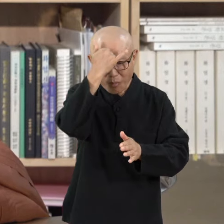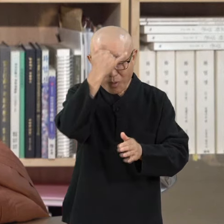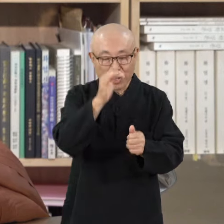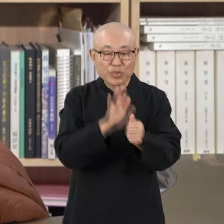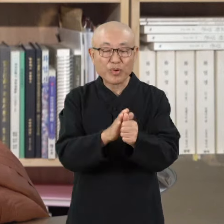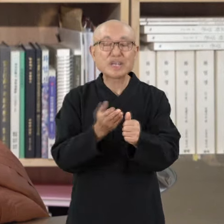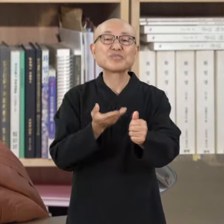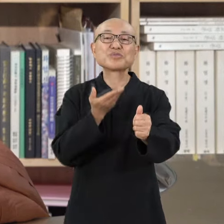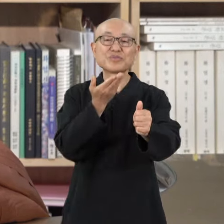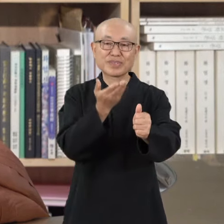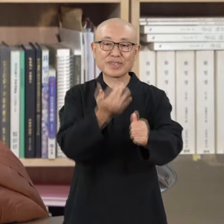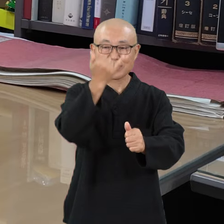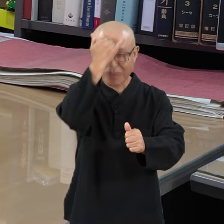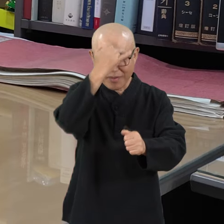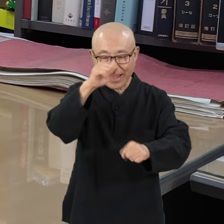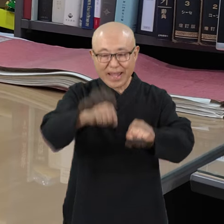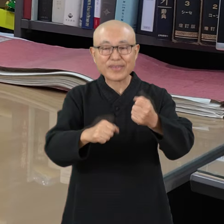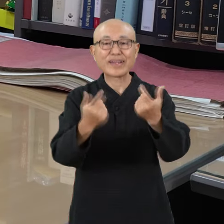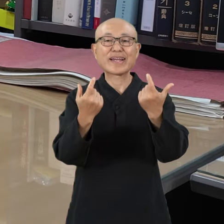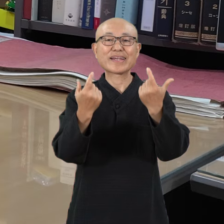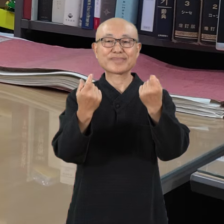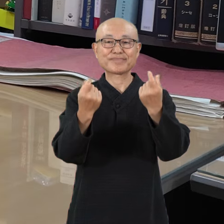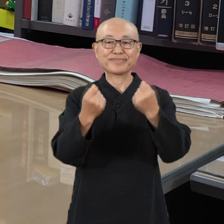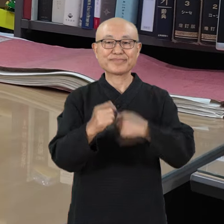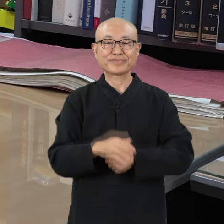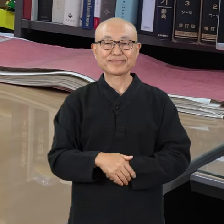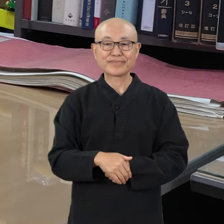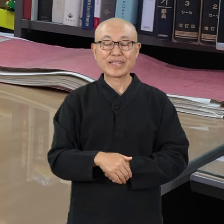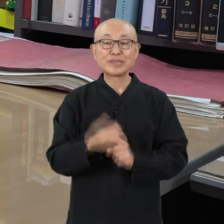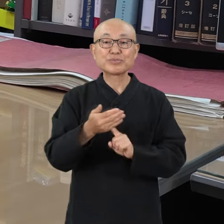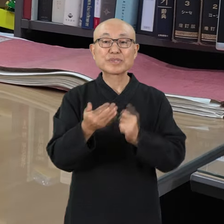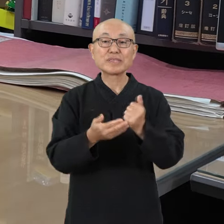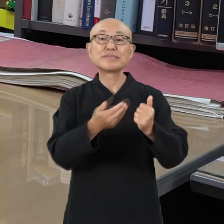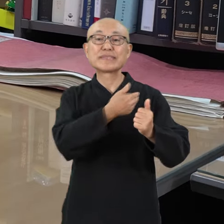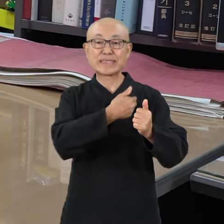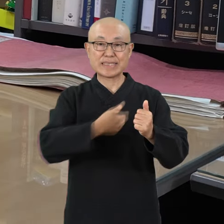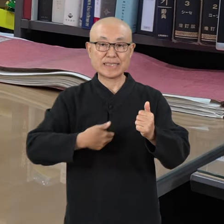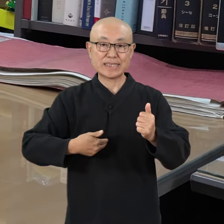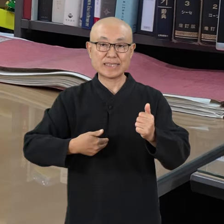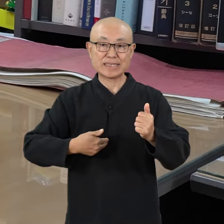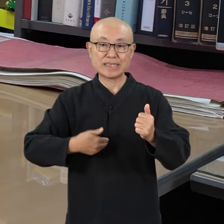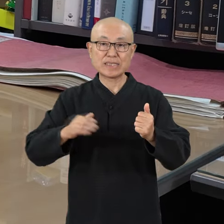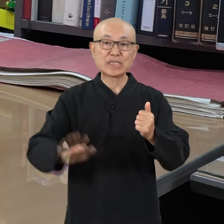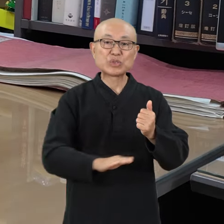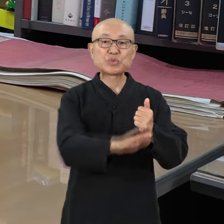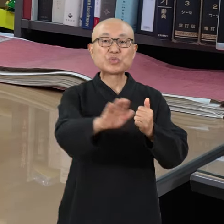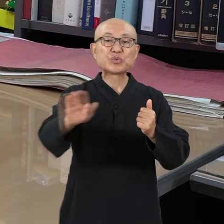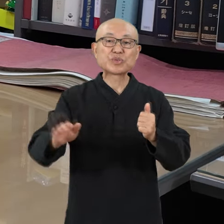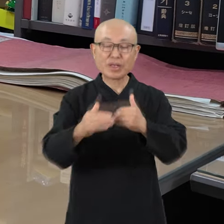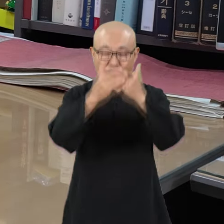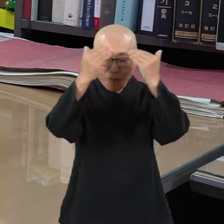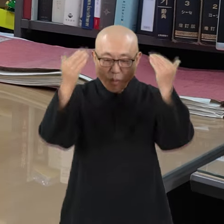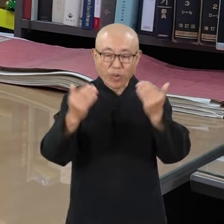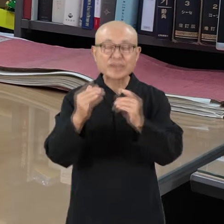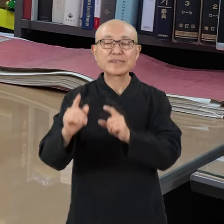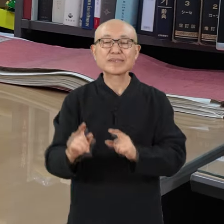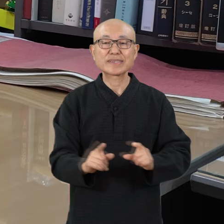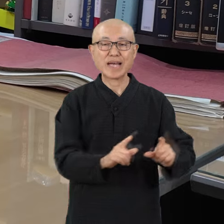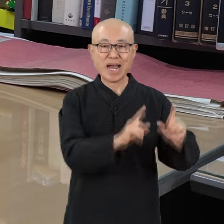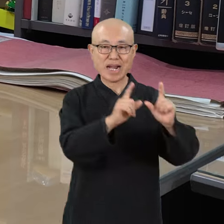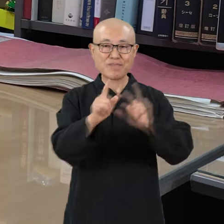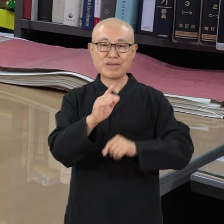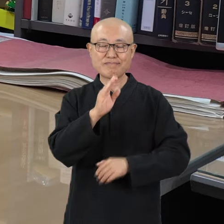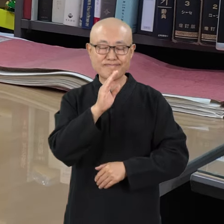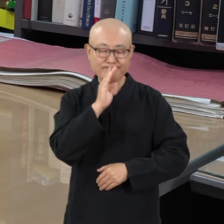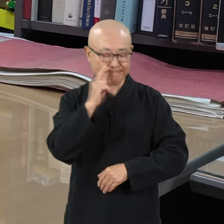그런 게 이제 다 덕행입니다. 그래서 부처님 제자들은 우리의 그 모든 일상이 정말